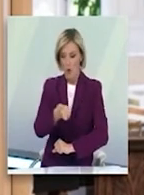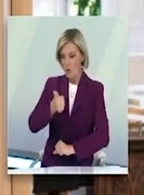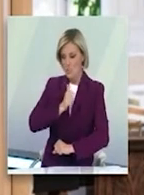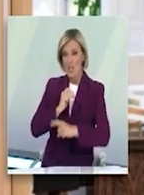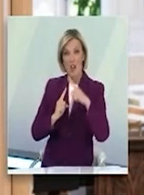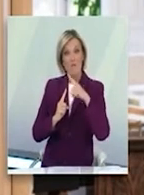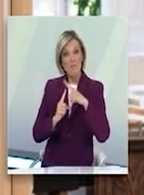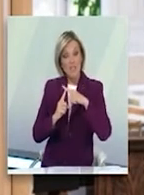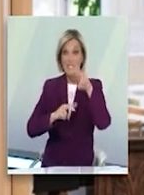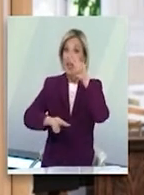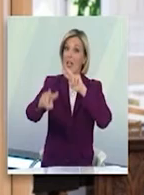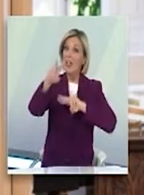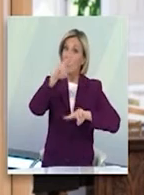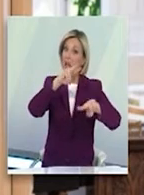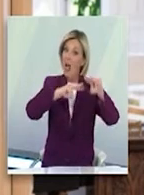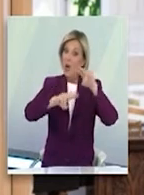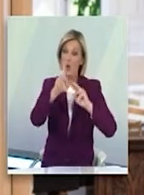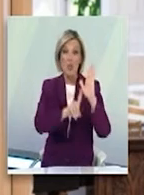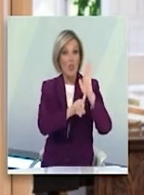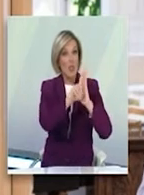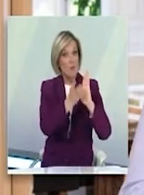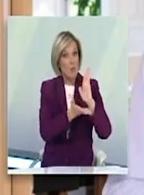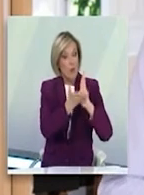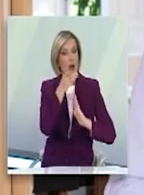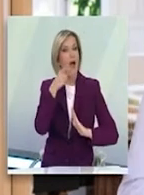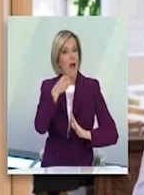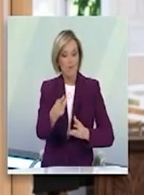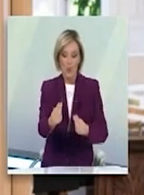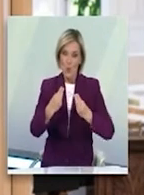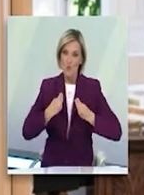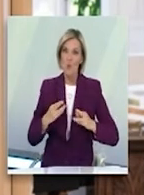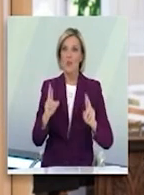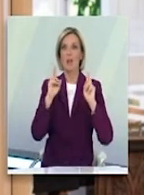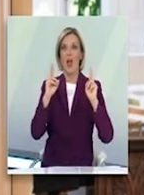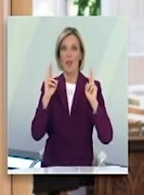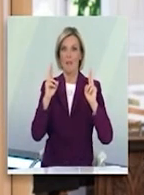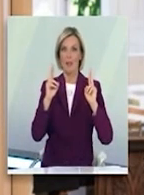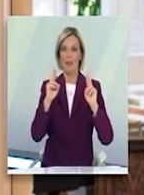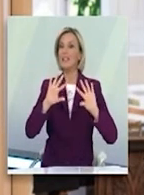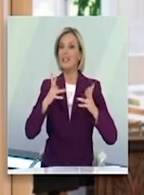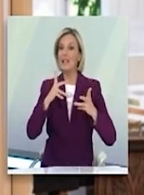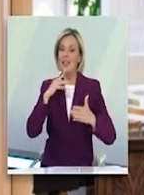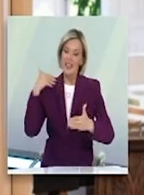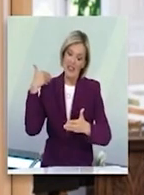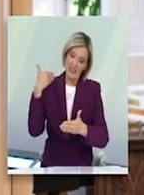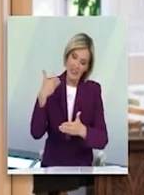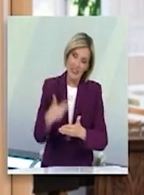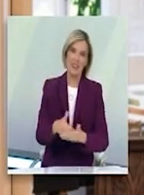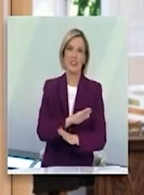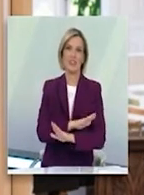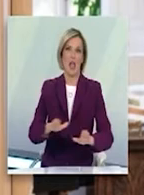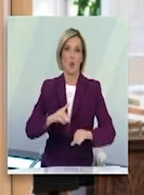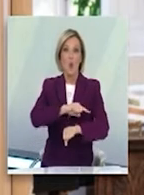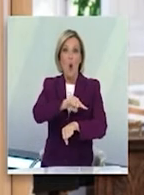καλύτερος καιρός, μας κάνουν αισιόδοξους ότι η πρωτοφανής αυτή περιπέτεια τελειώνει. Αφού λοιπόν ο χρόνος είναι μαζί